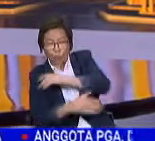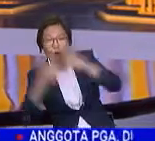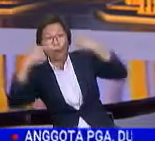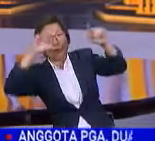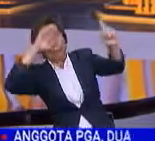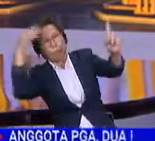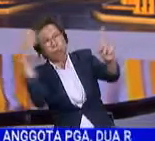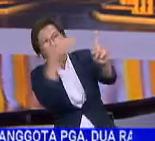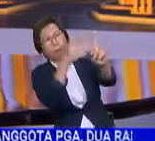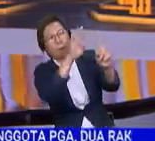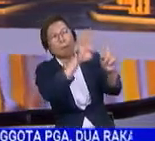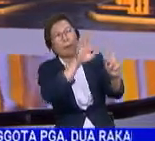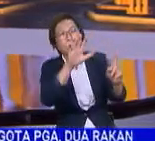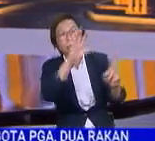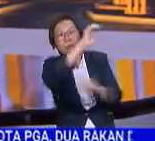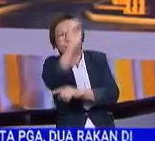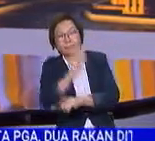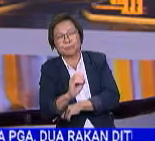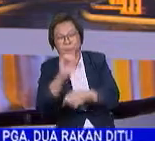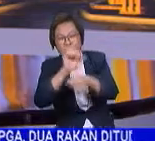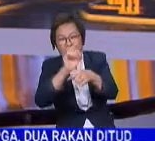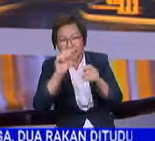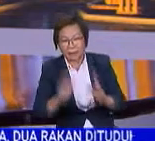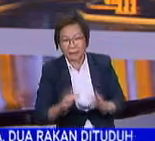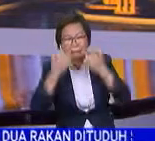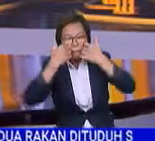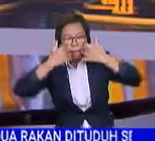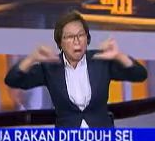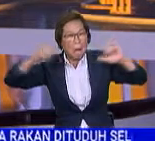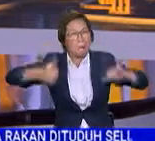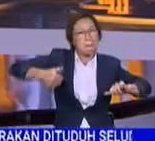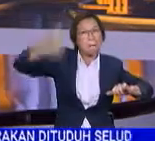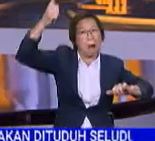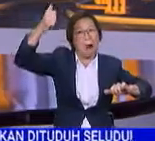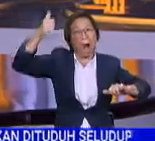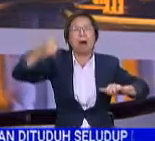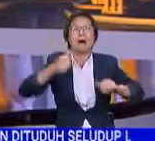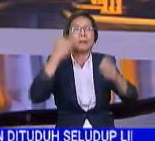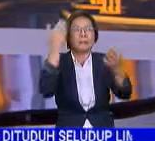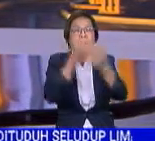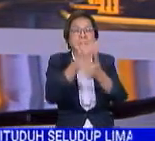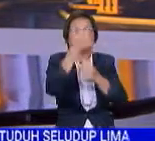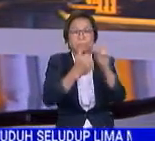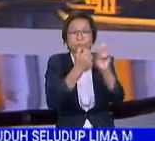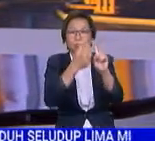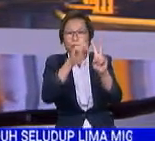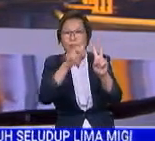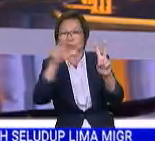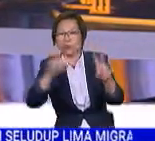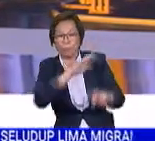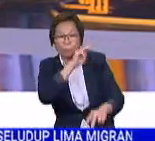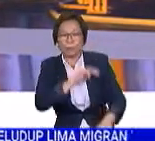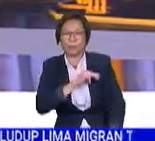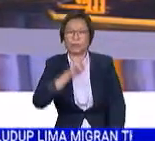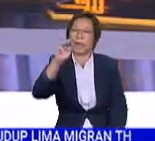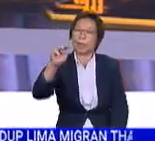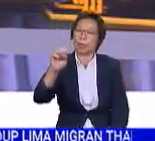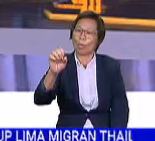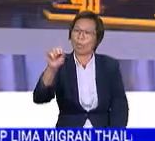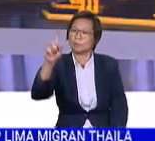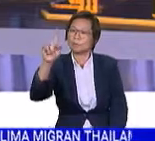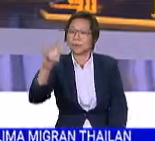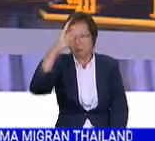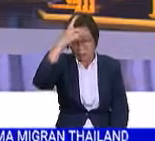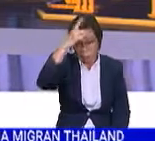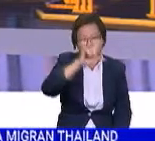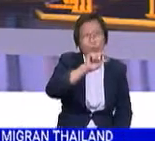mencapai sasaran 45% pekerja berkemahiran tinggi menjelang 2030. Menteri Sains Teknologi dan Inovasi Datuk Seri